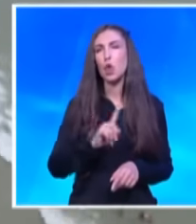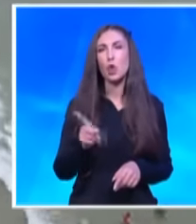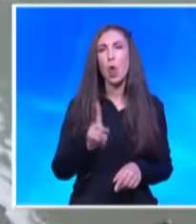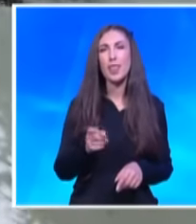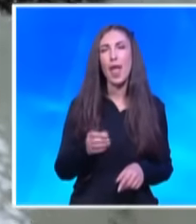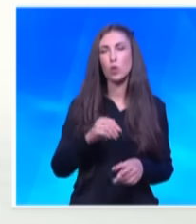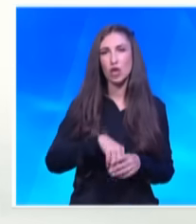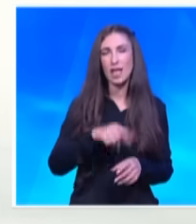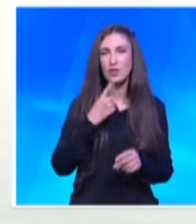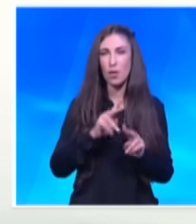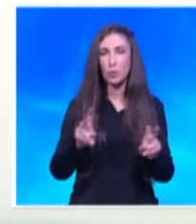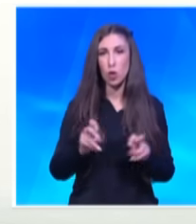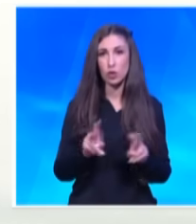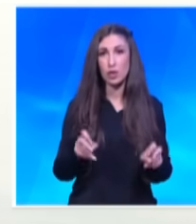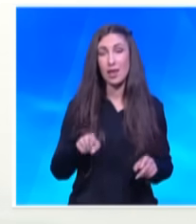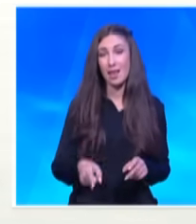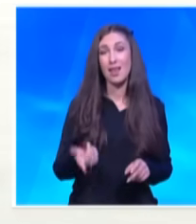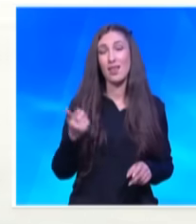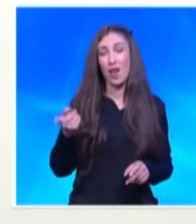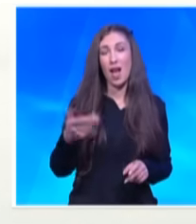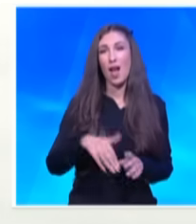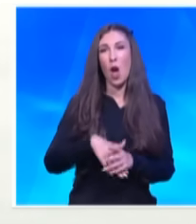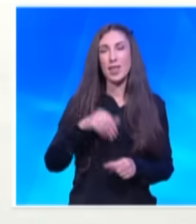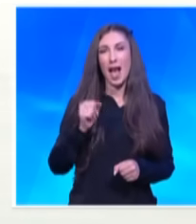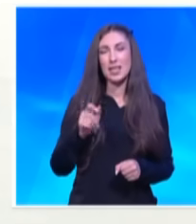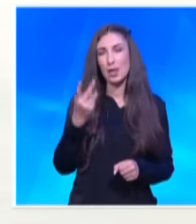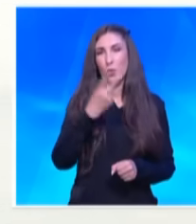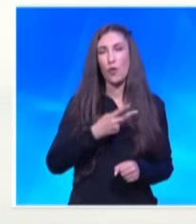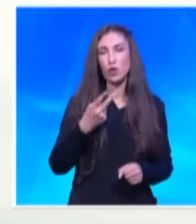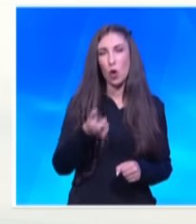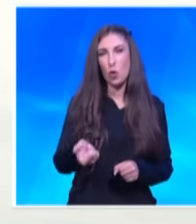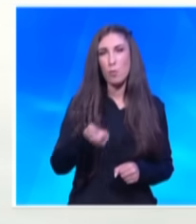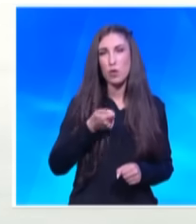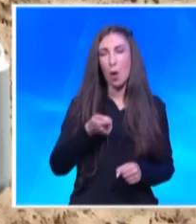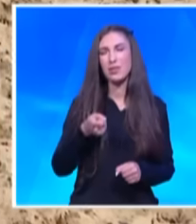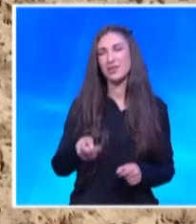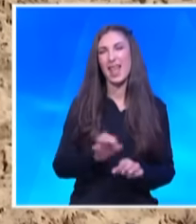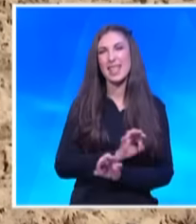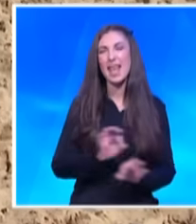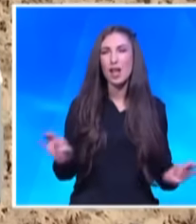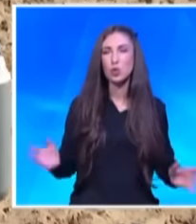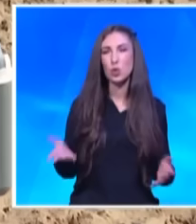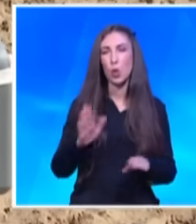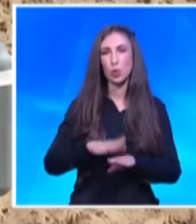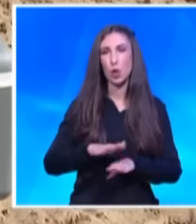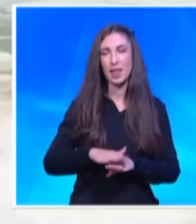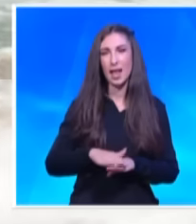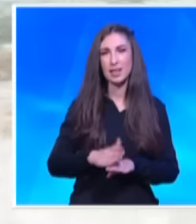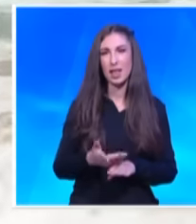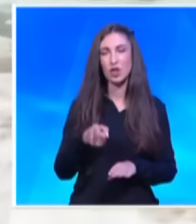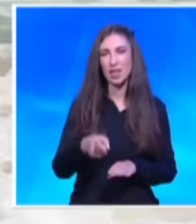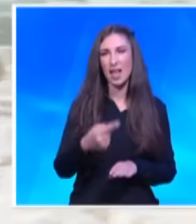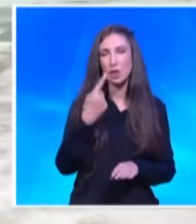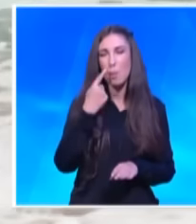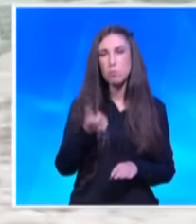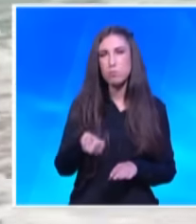съвместното проучване. Това, че отказаха да вземат повторна проба, е ясно доказателство, че тази проба,